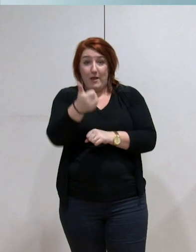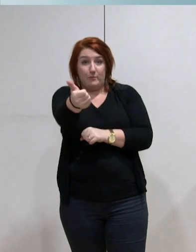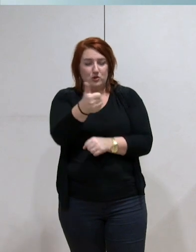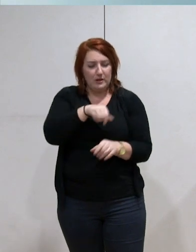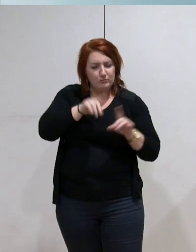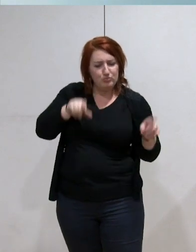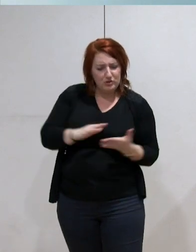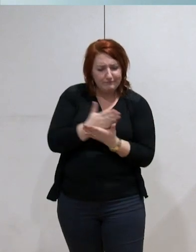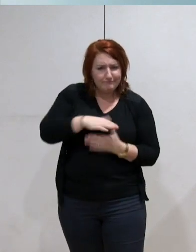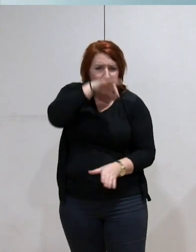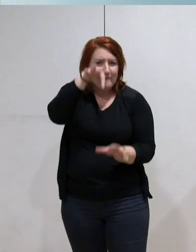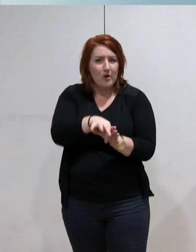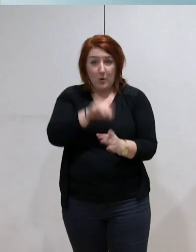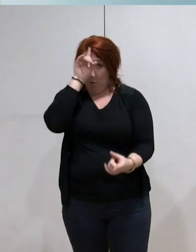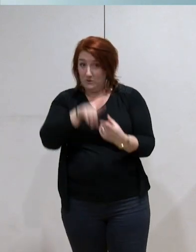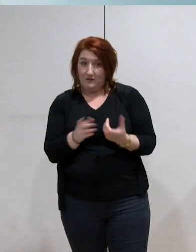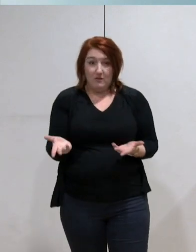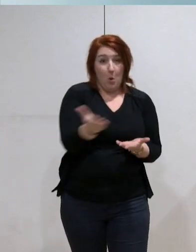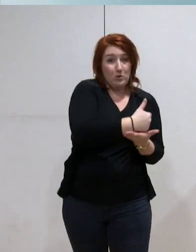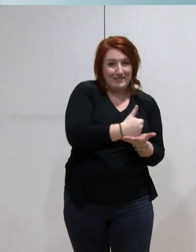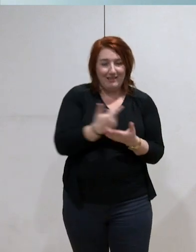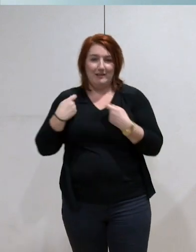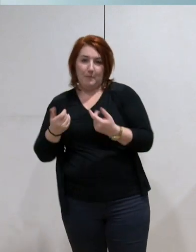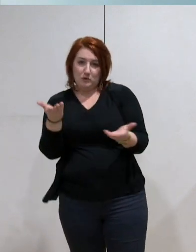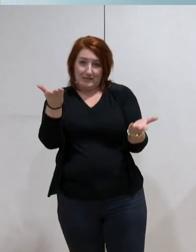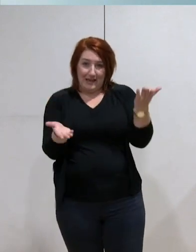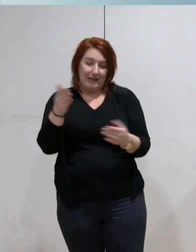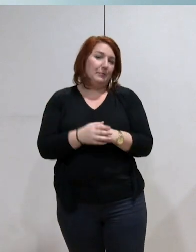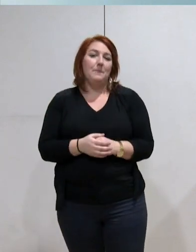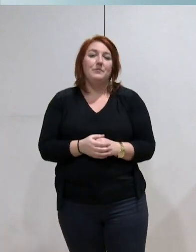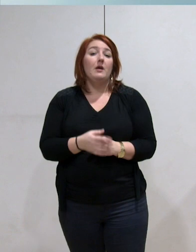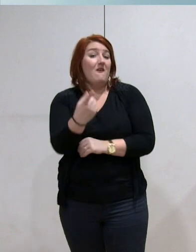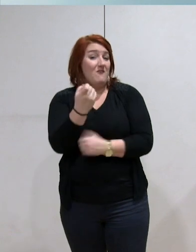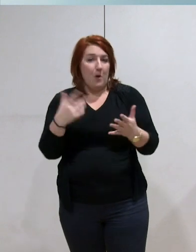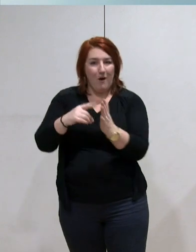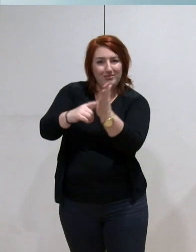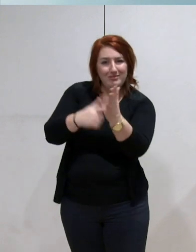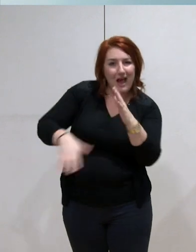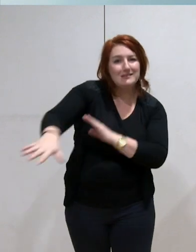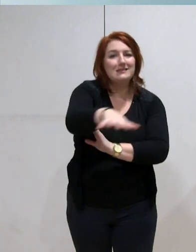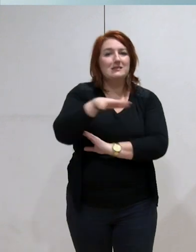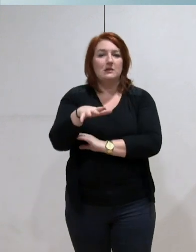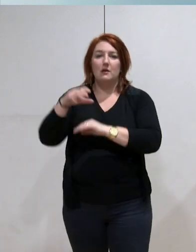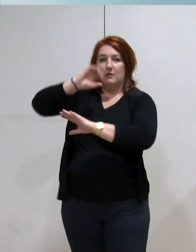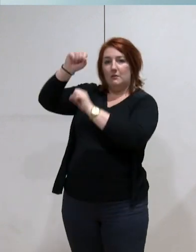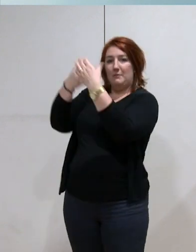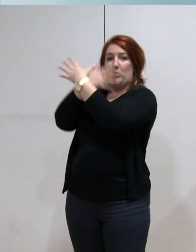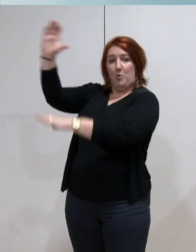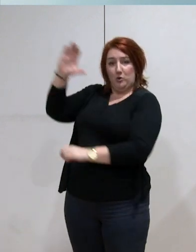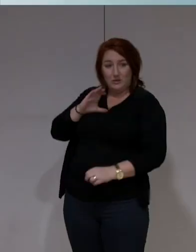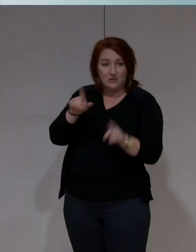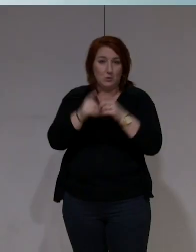d'équilibrer recettes et dépenses les recettes proviennent des taxes payées par les habitants des dotations de la métropole et de l'état